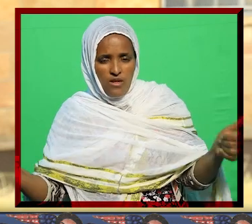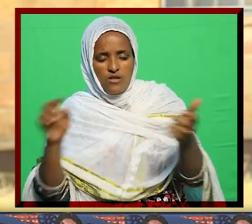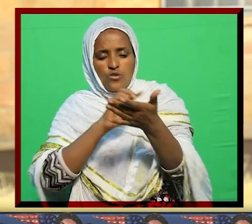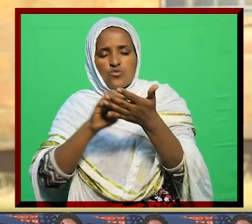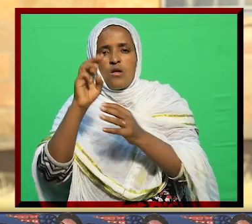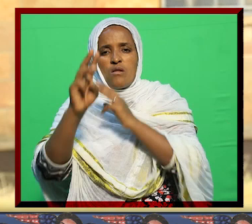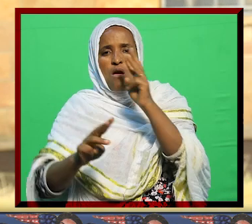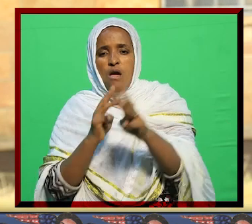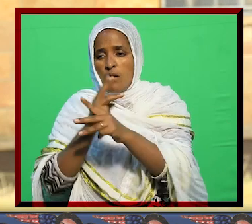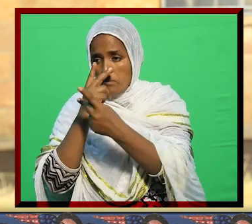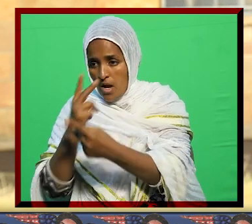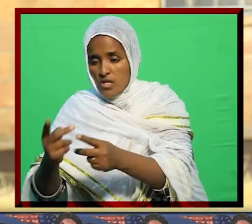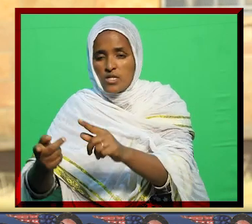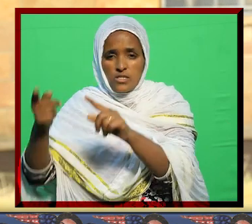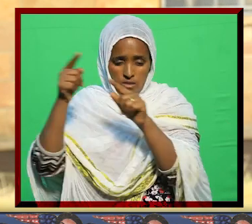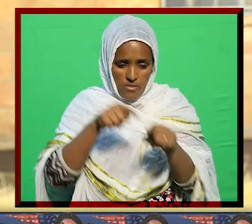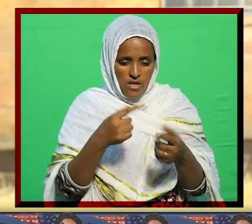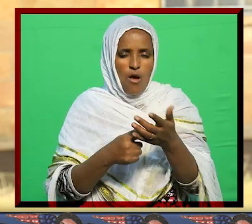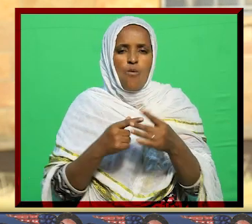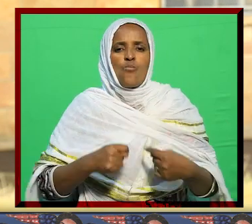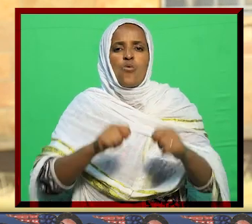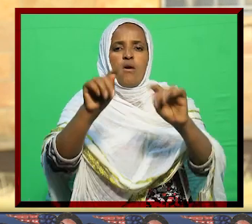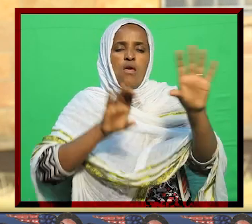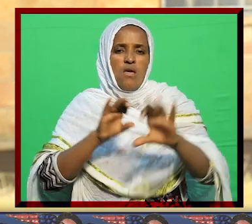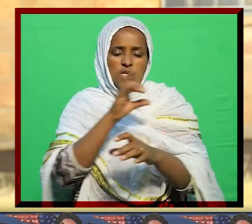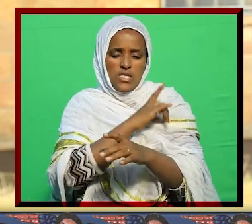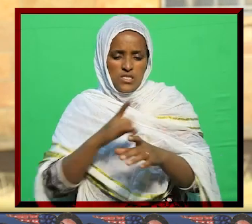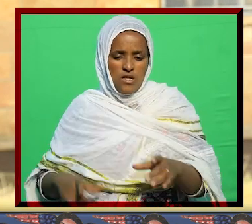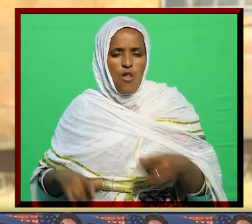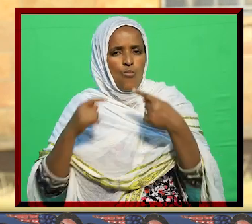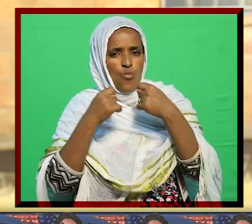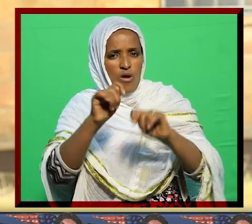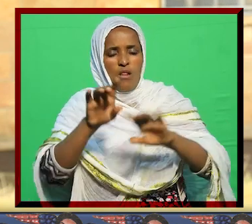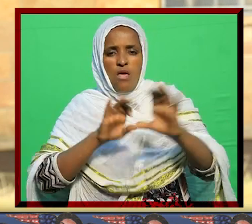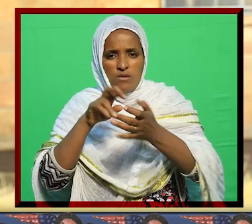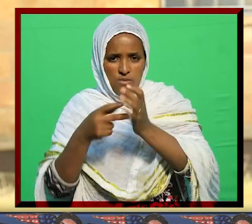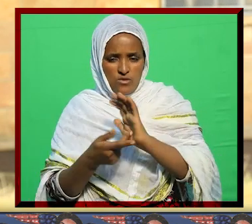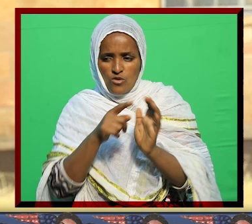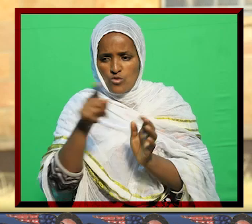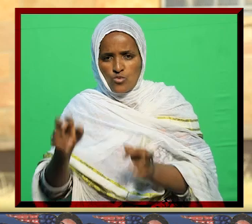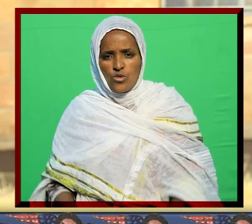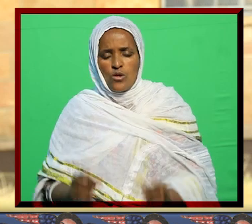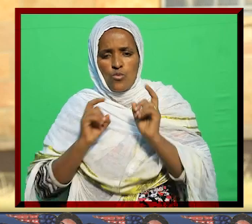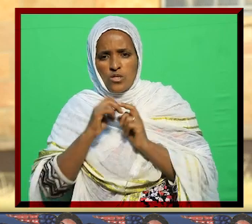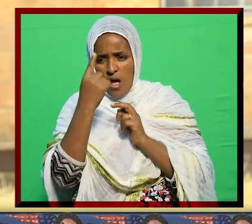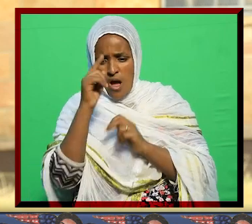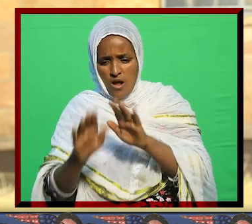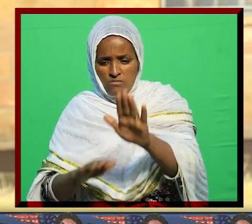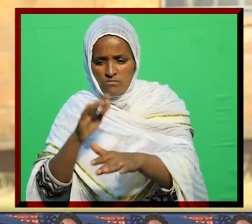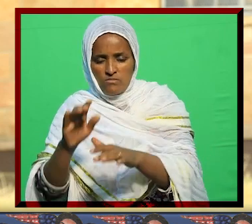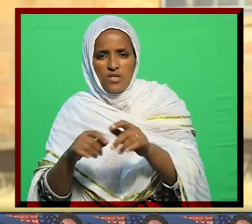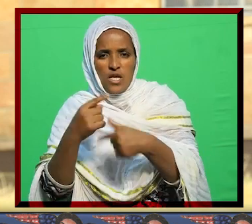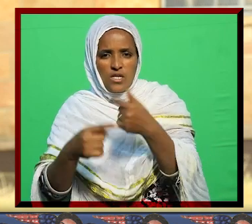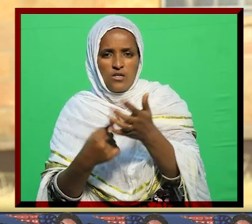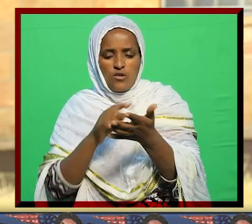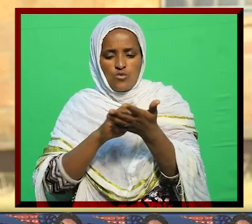ከዘመዶቻችን ተለይተን የቅዱሳን ዓለም አይተን ስንመጣ ያ ሙከራ እያደረግን ነው። ክርስትናውን እየሞከርነው ነው ማለት ነው። የእነሱን ህይወት አንዷን እርምጃ